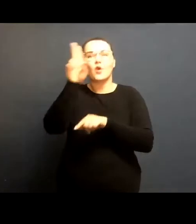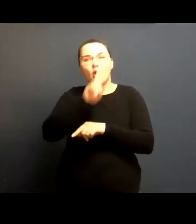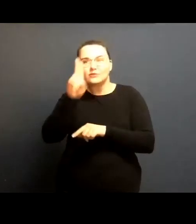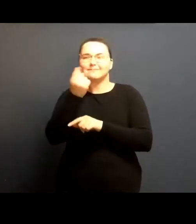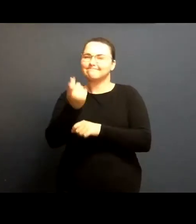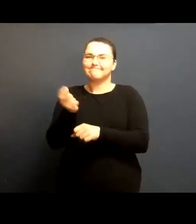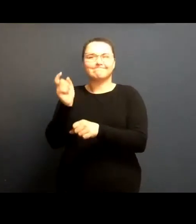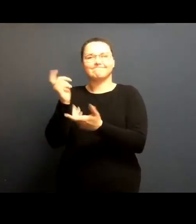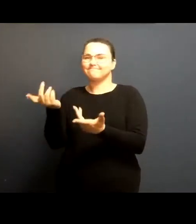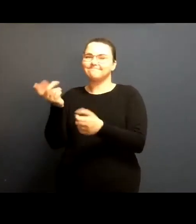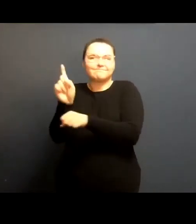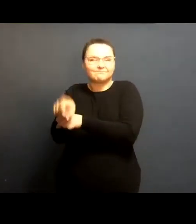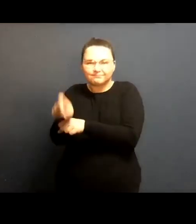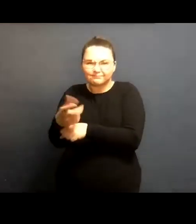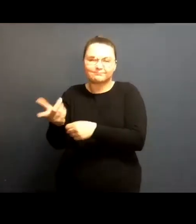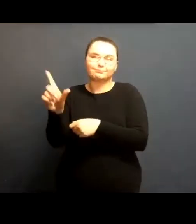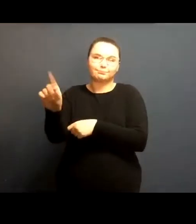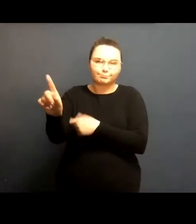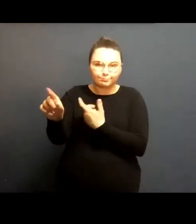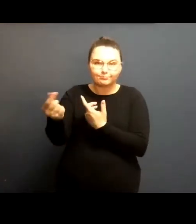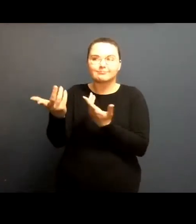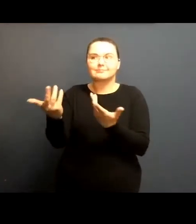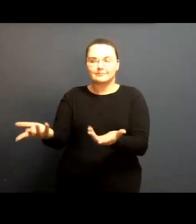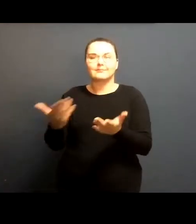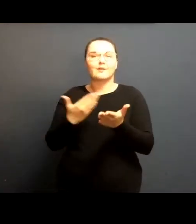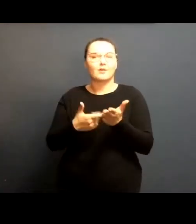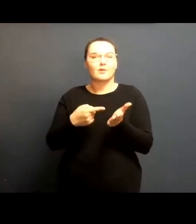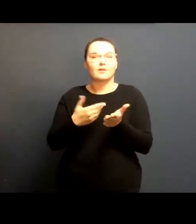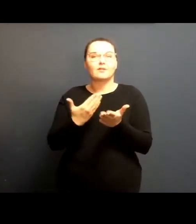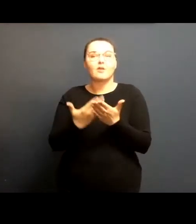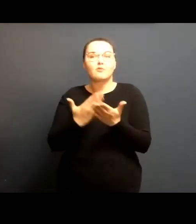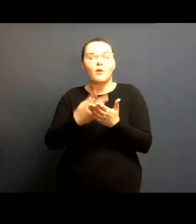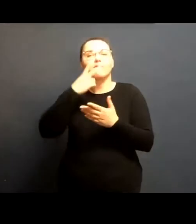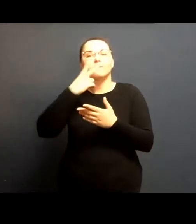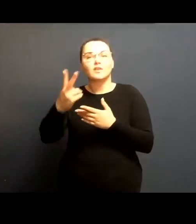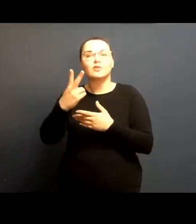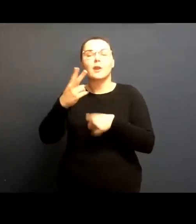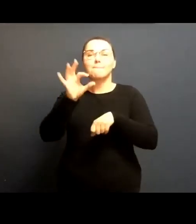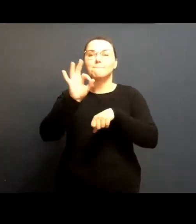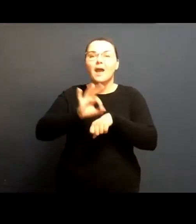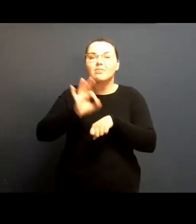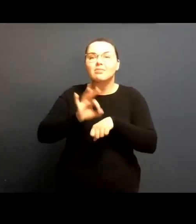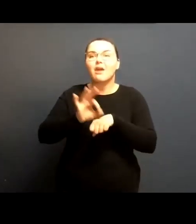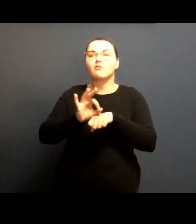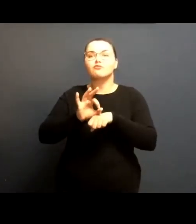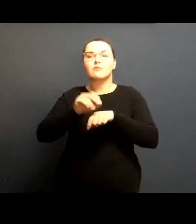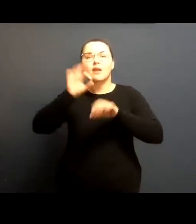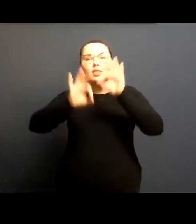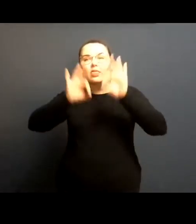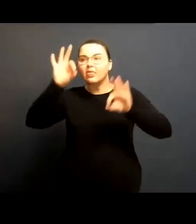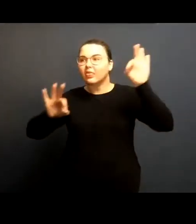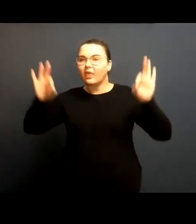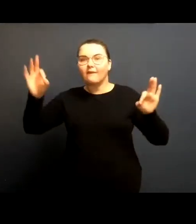W takich medycznych statystykach rośnie liczba osób po 60,